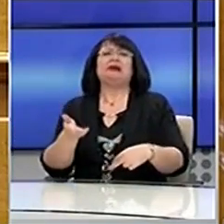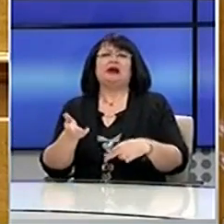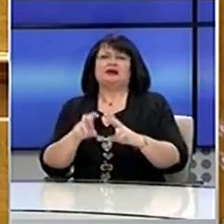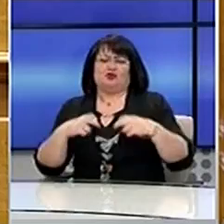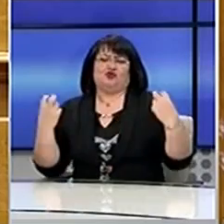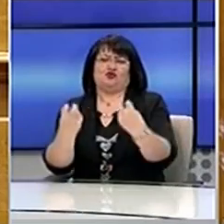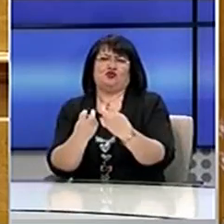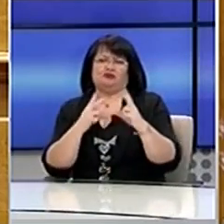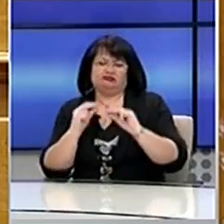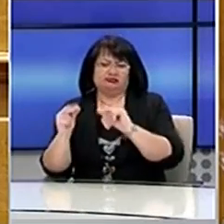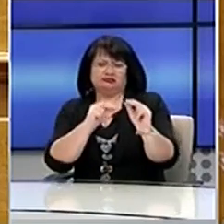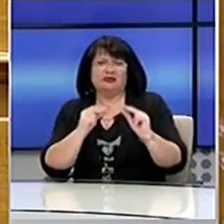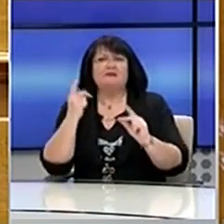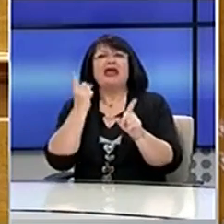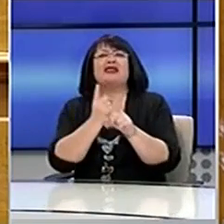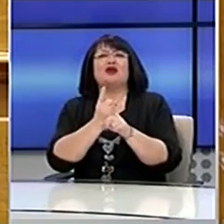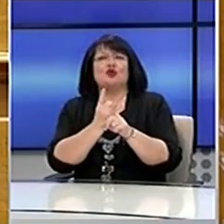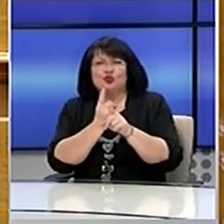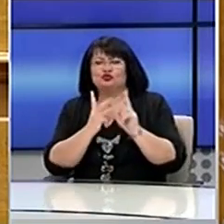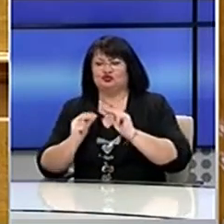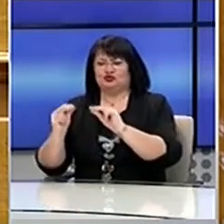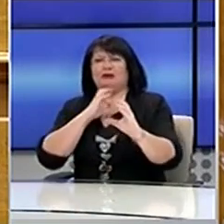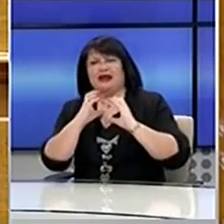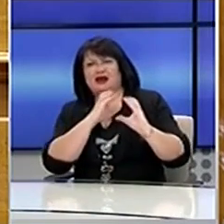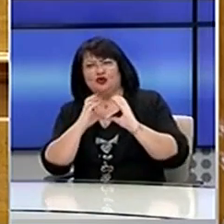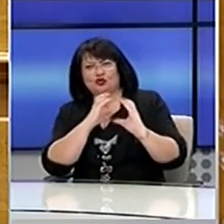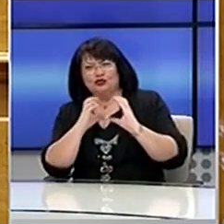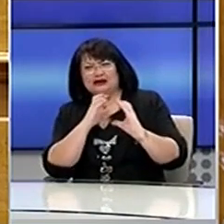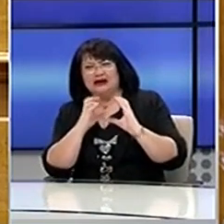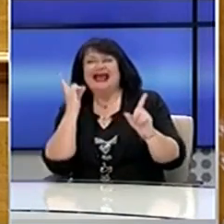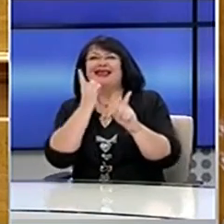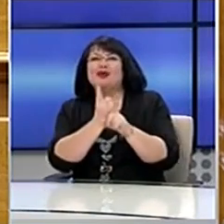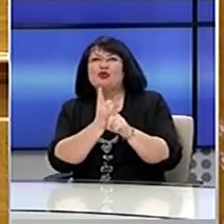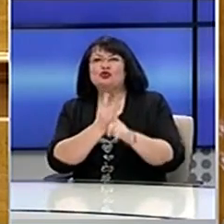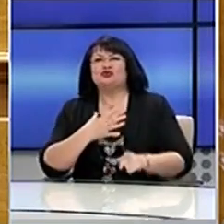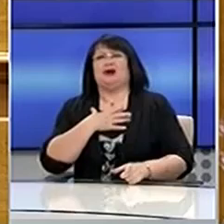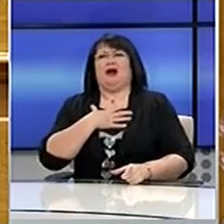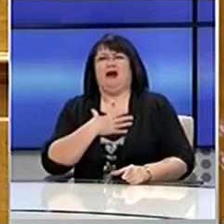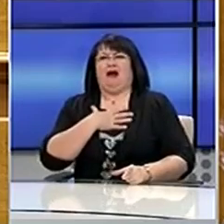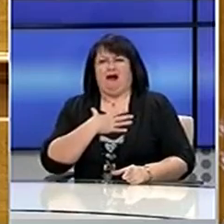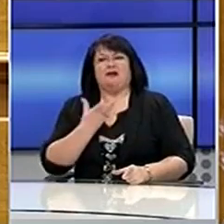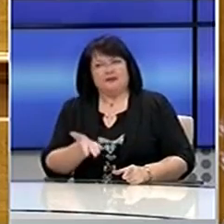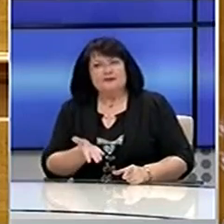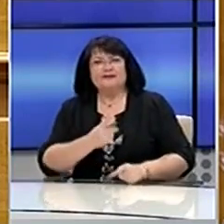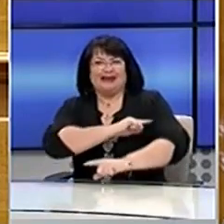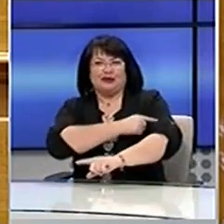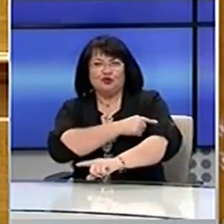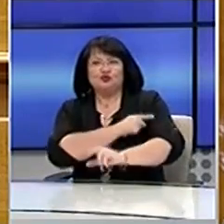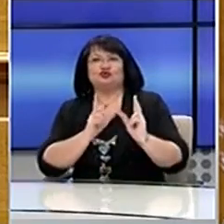της συνεργασίας μας και της τακτικής μας επικοινωνίας με τους εντατικολόγους όλης της χώρας. Νομίζω ότι είναι